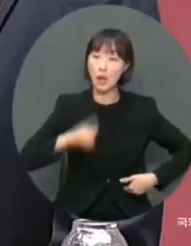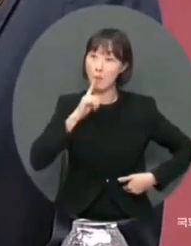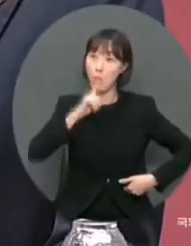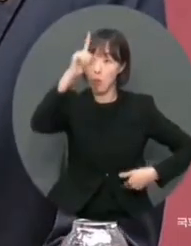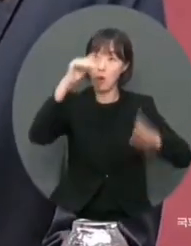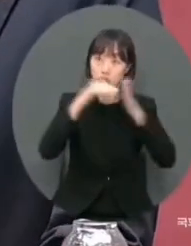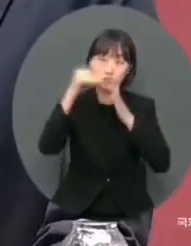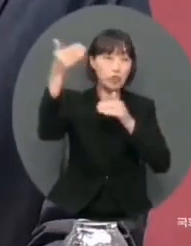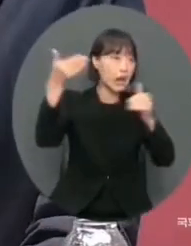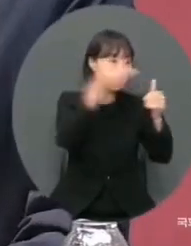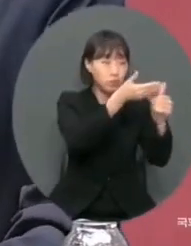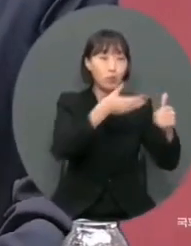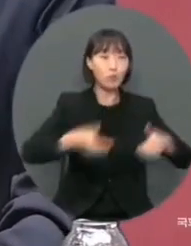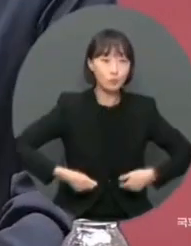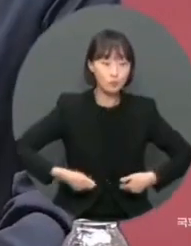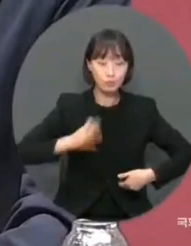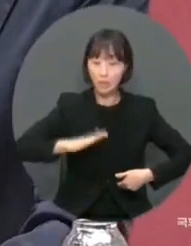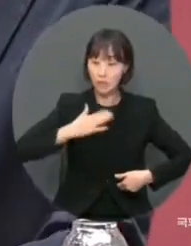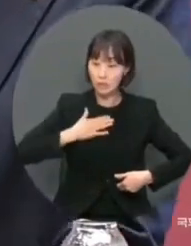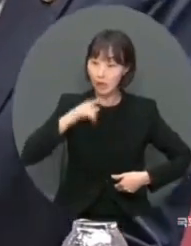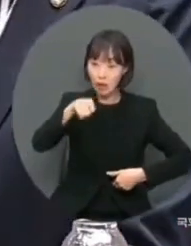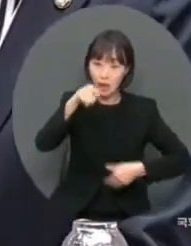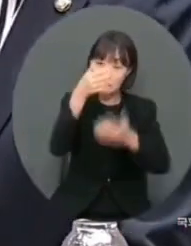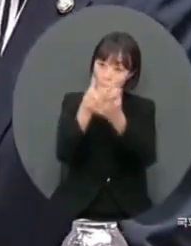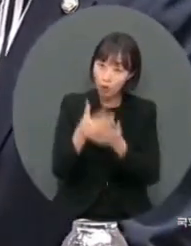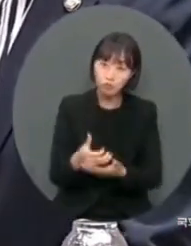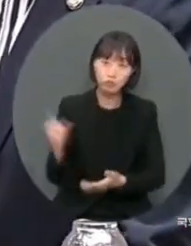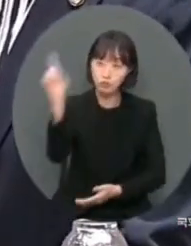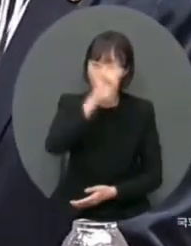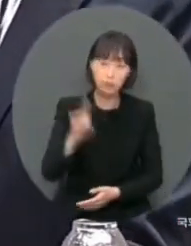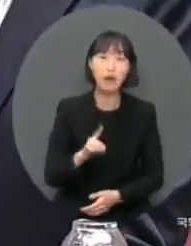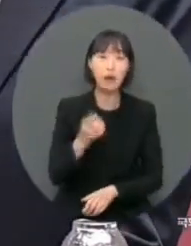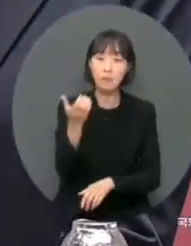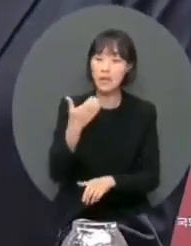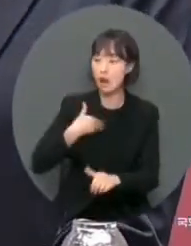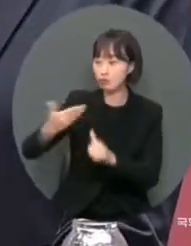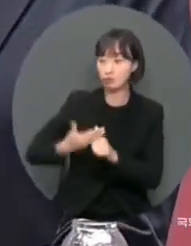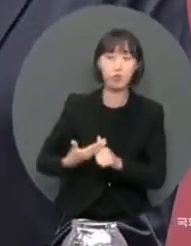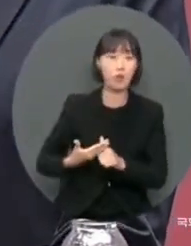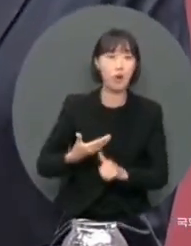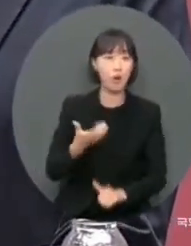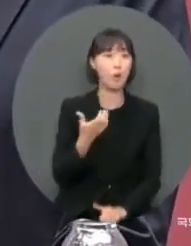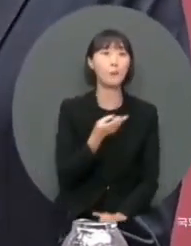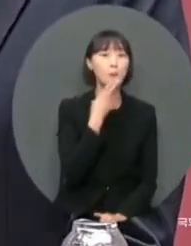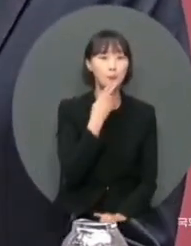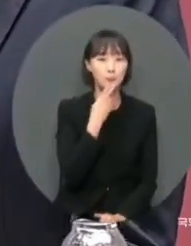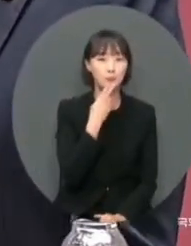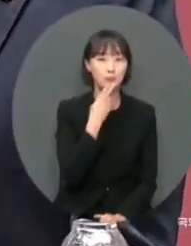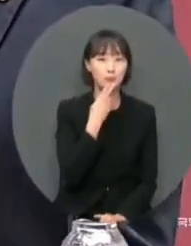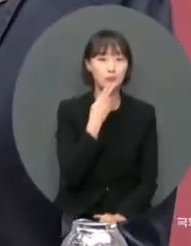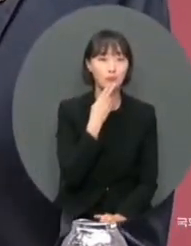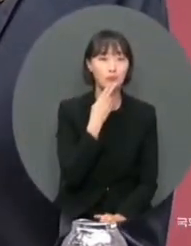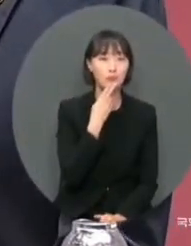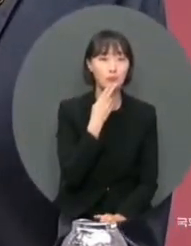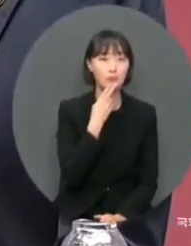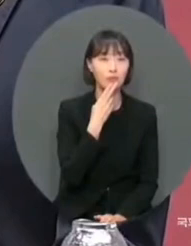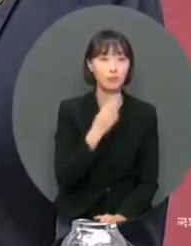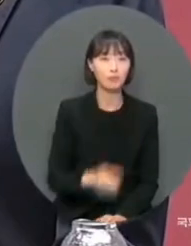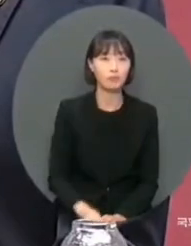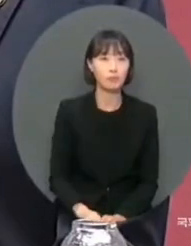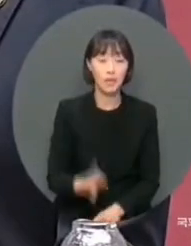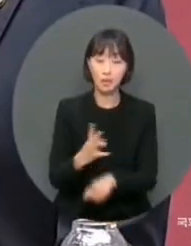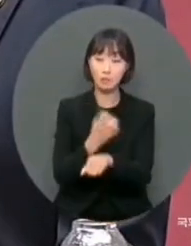지금 말씀하시는 저 서류와 관련된 거 단 한 번도 48시간 이전에 저한테